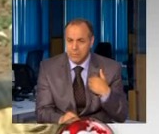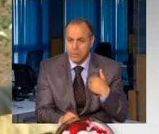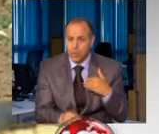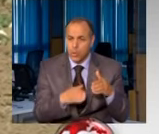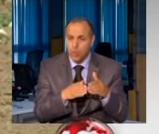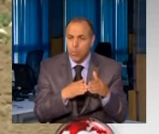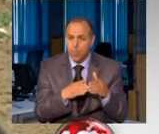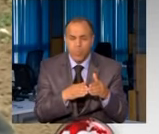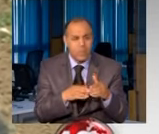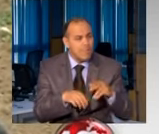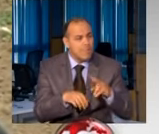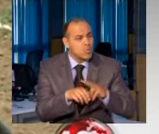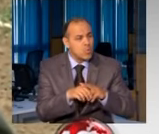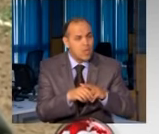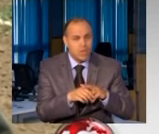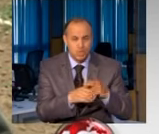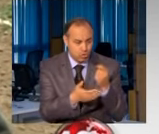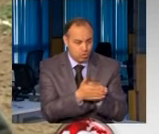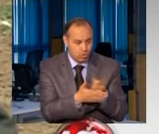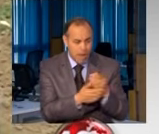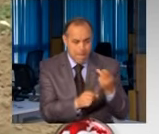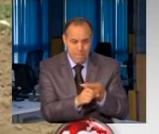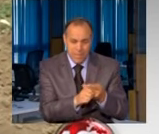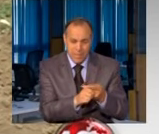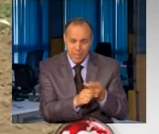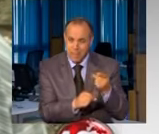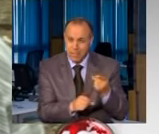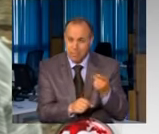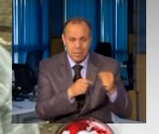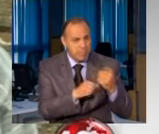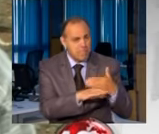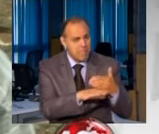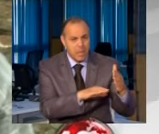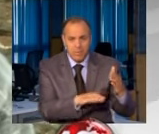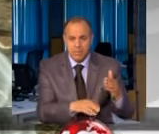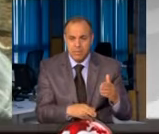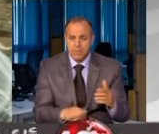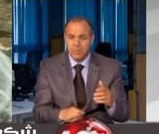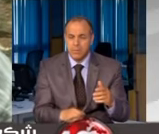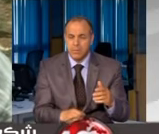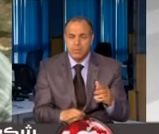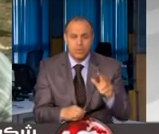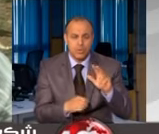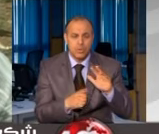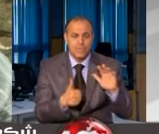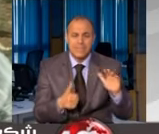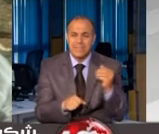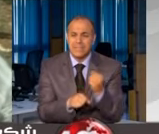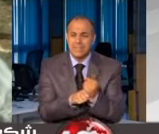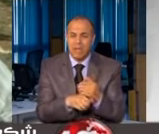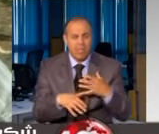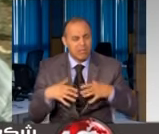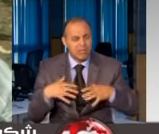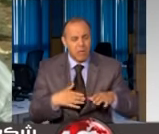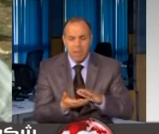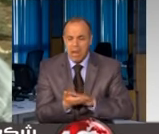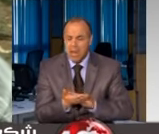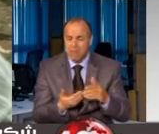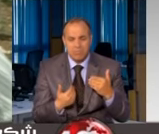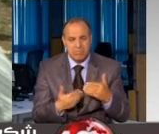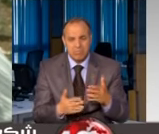نطلبوا معناها ديوان هو اللي يقبل وبعدين هو يتصرف. تو عندها فوق 36 عام معناتها تعبت، معناتها الأرض تعبت ماذا